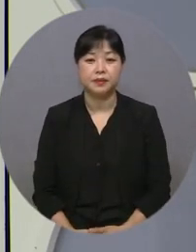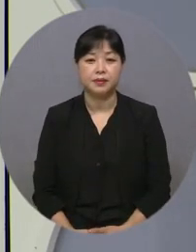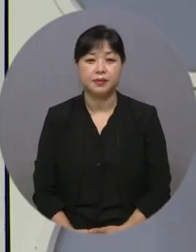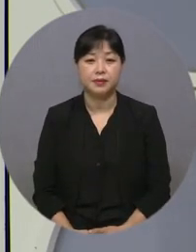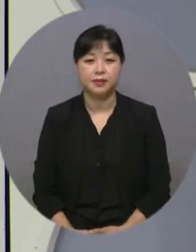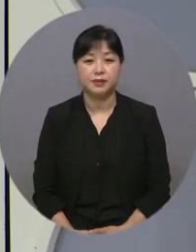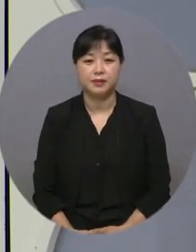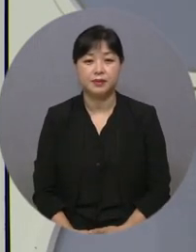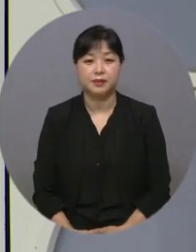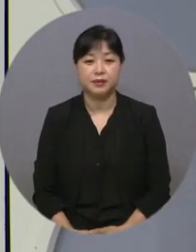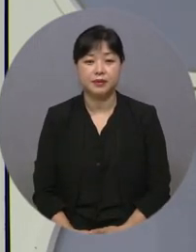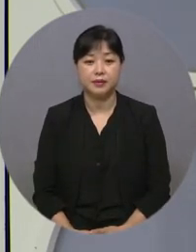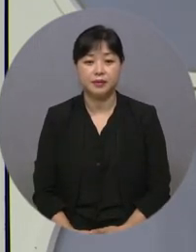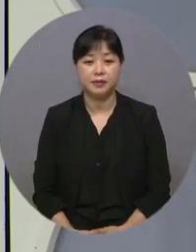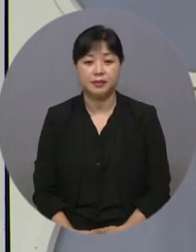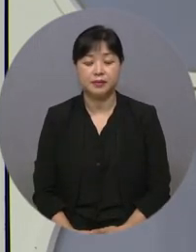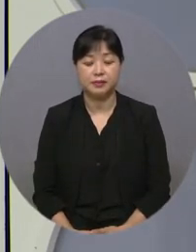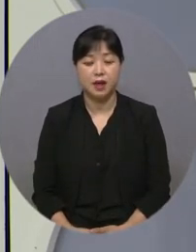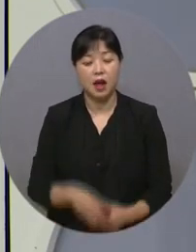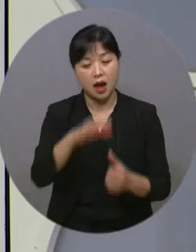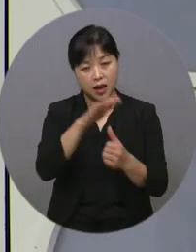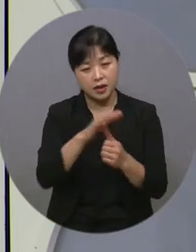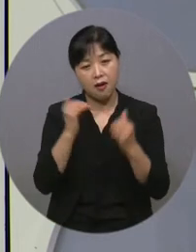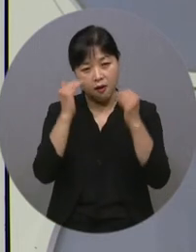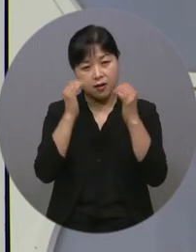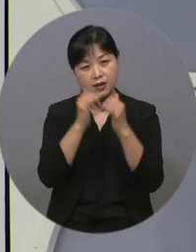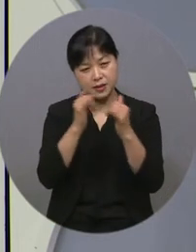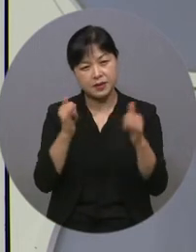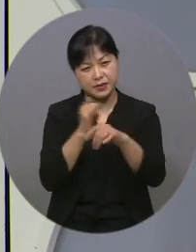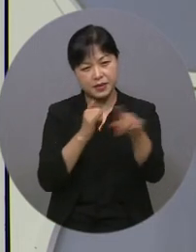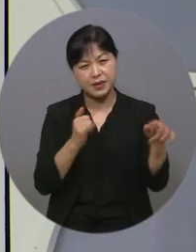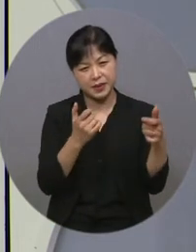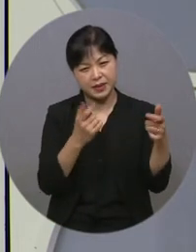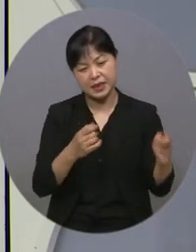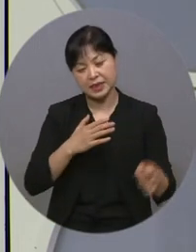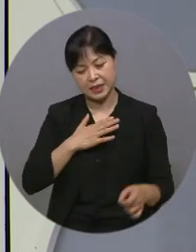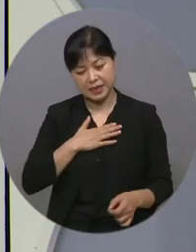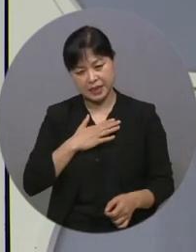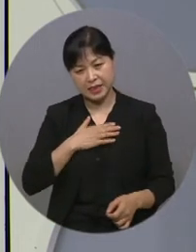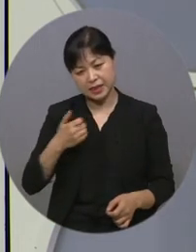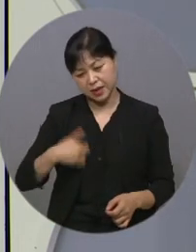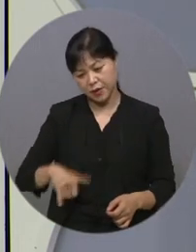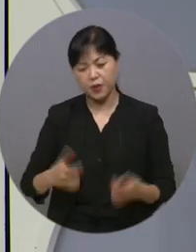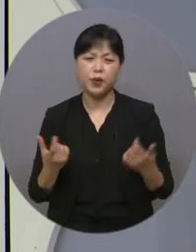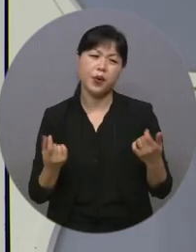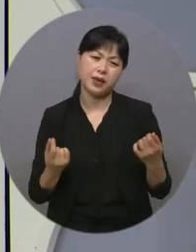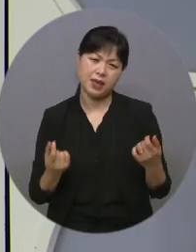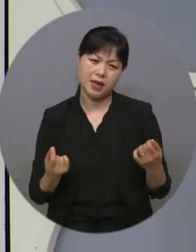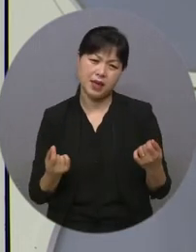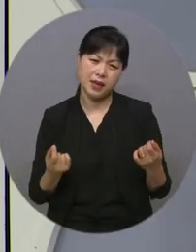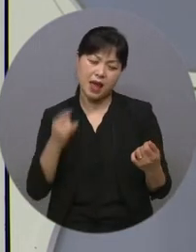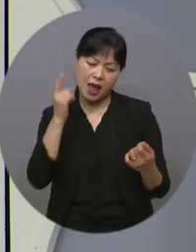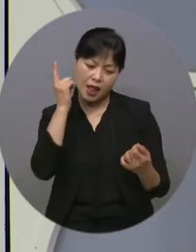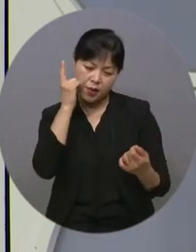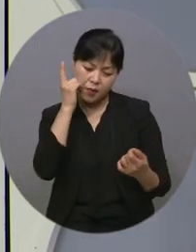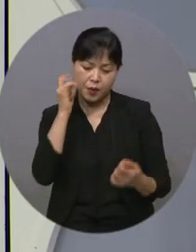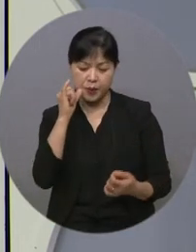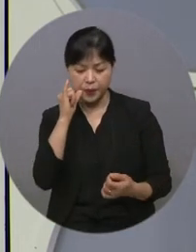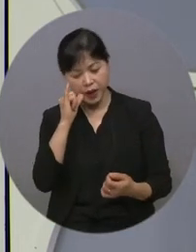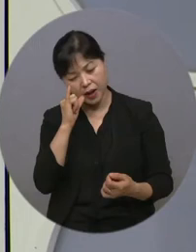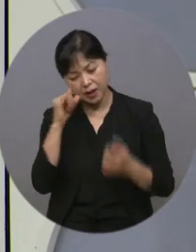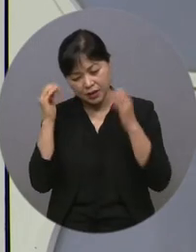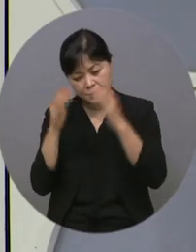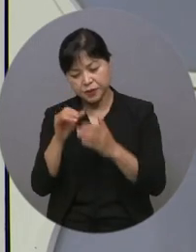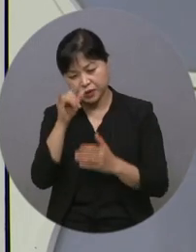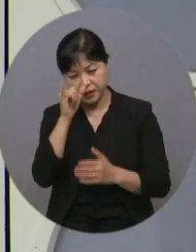너나 아예 할 것 없이 우리 집 애들도 그게 잘 못 빠져나와요. 거기에 대해서.